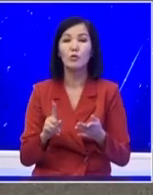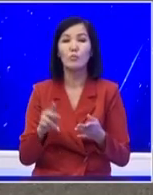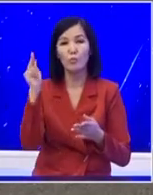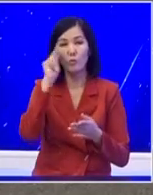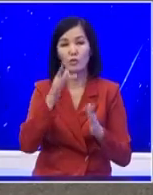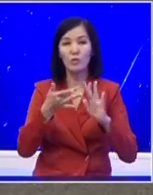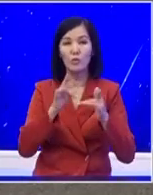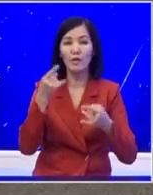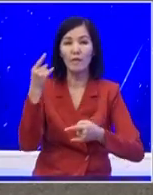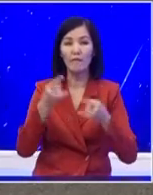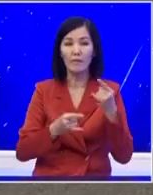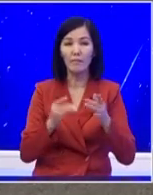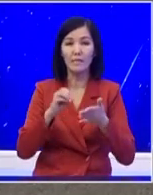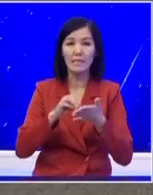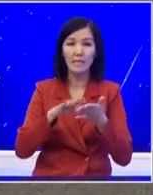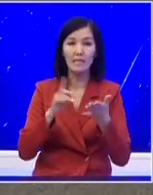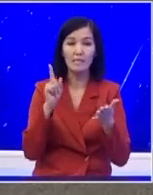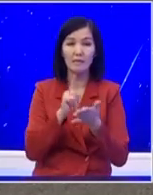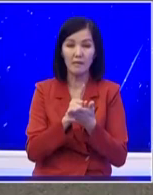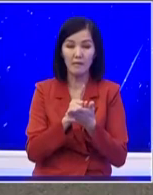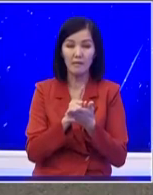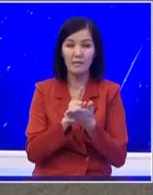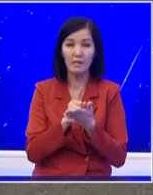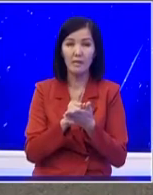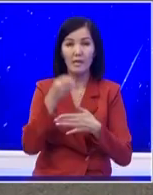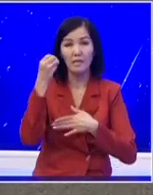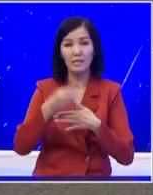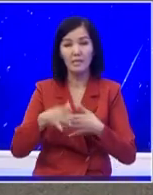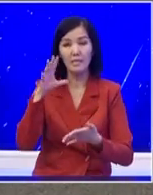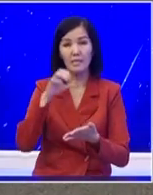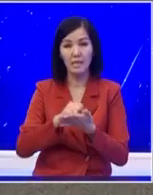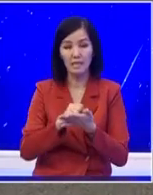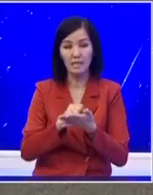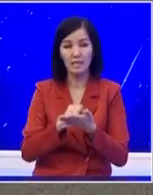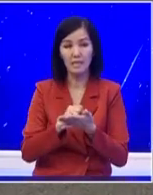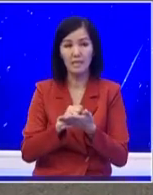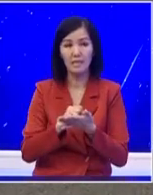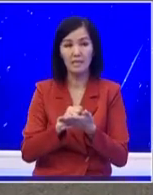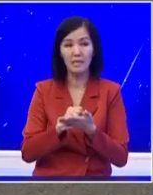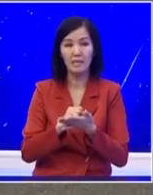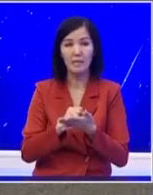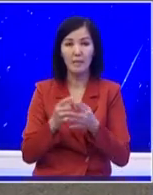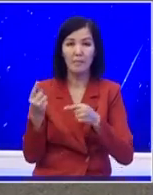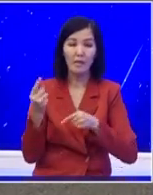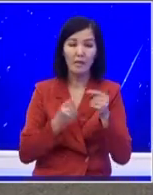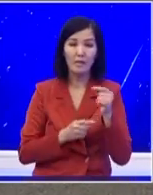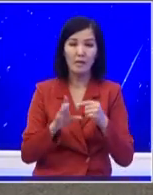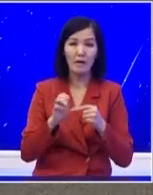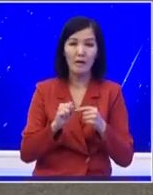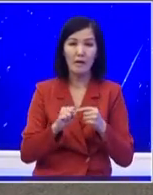в онлайн-формате, надо зарегистрироваться в центре занятости или палате предпринимателей «Атамикен».